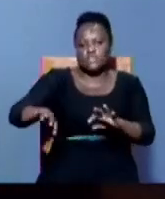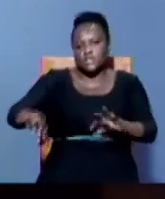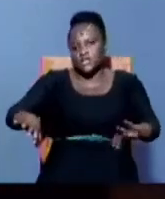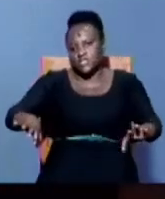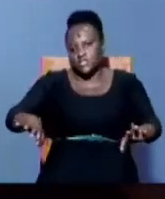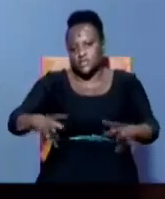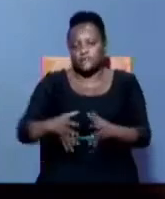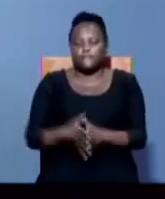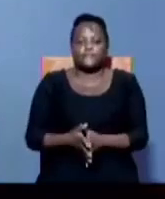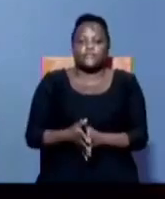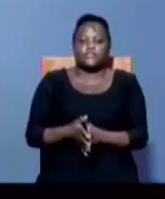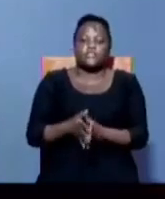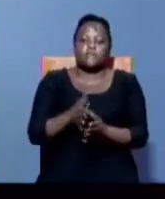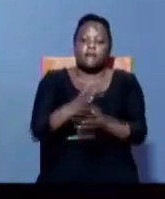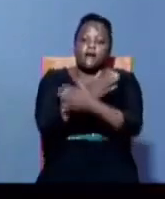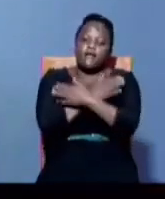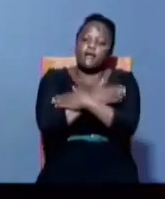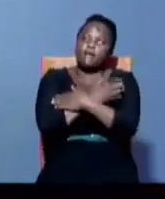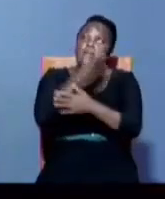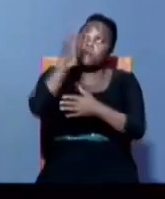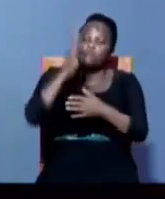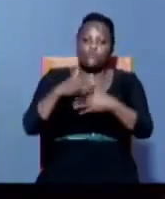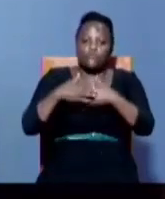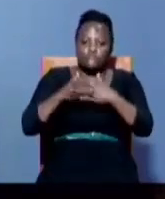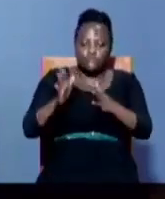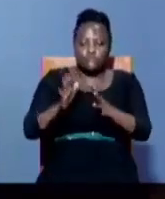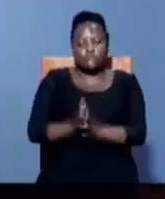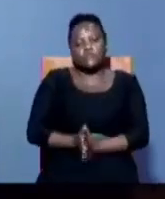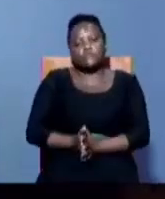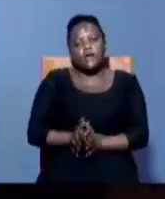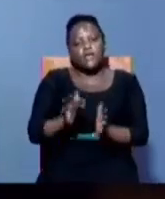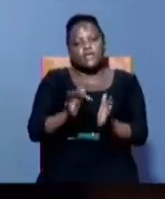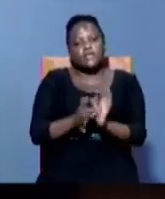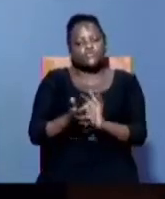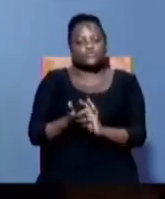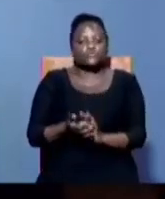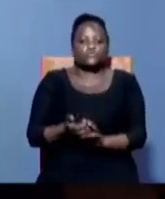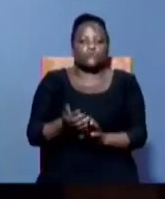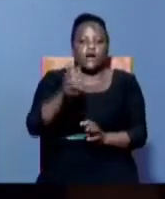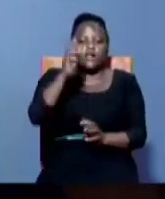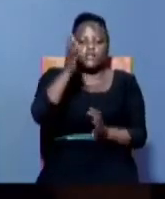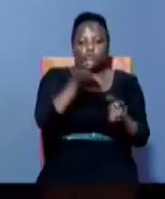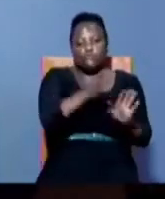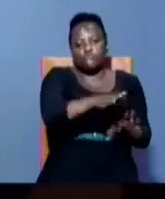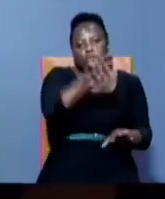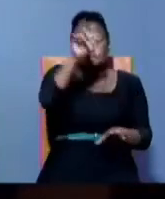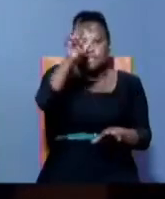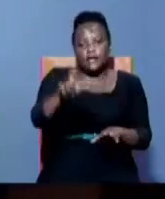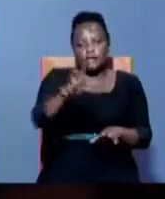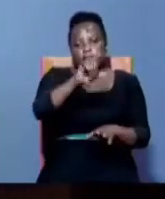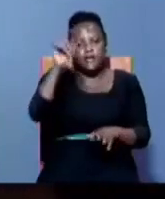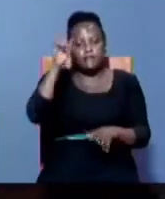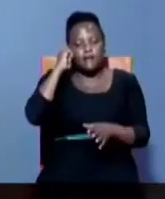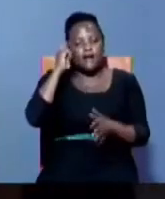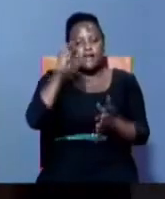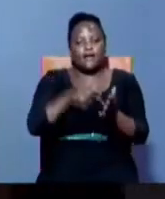ya Mungu imefunuliwa. Yesu alikufa msalabani. Hii inamaanisha nini? Ile neema ngoja ije ikutane na sheria